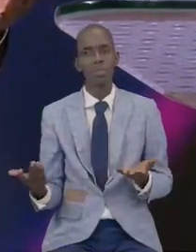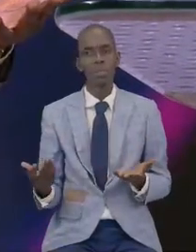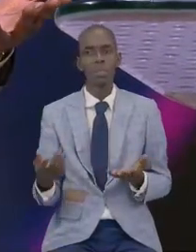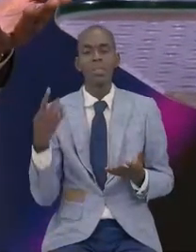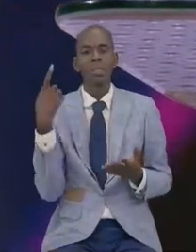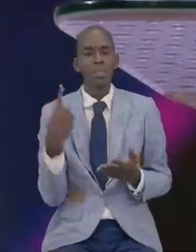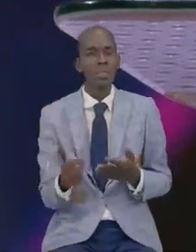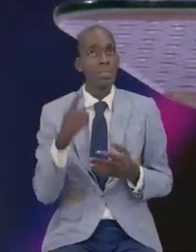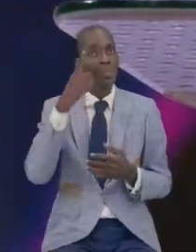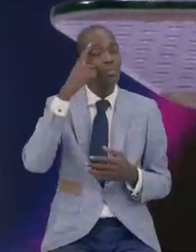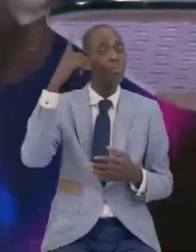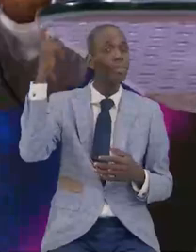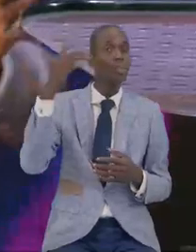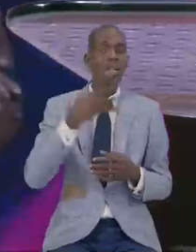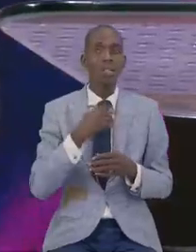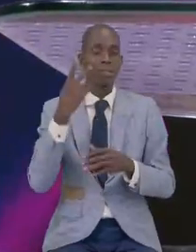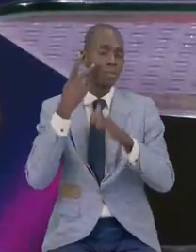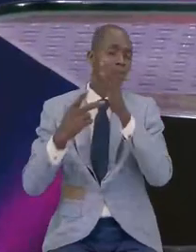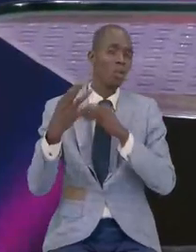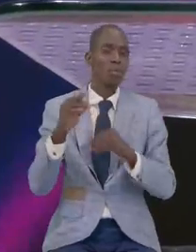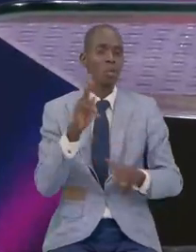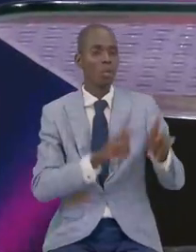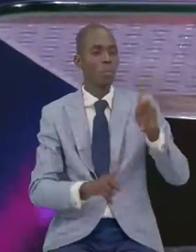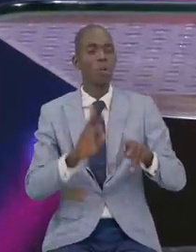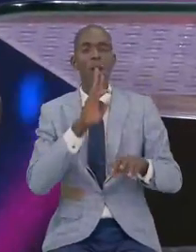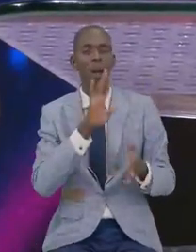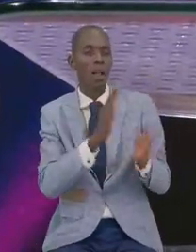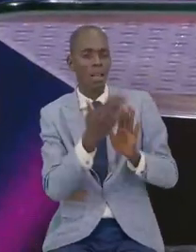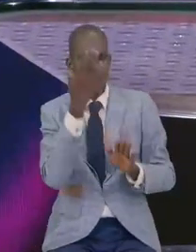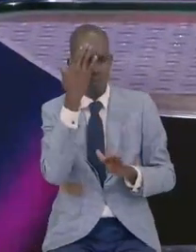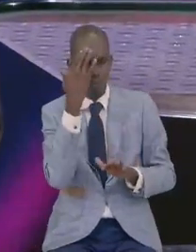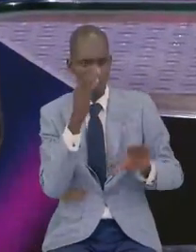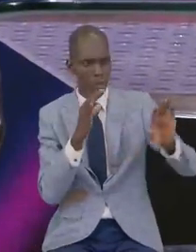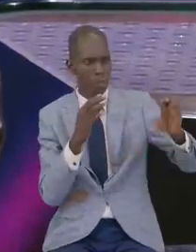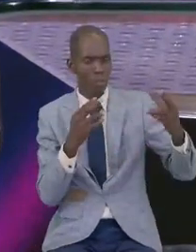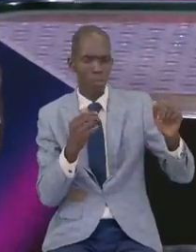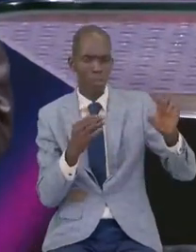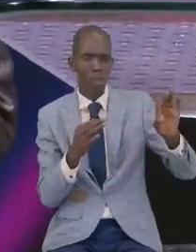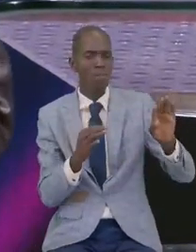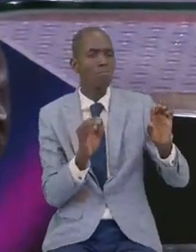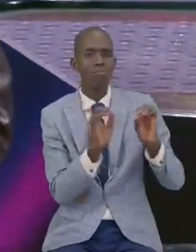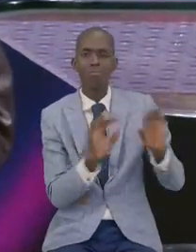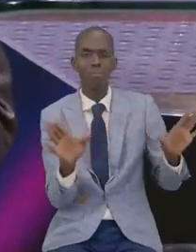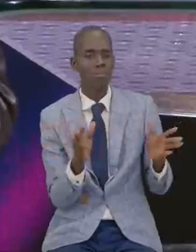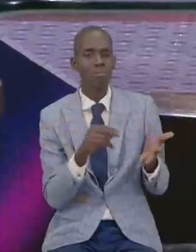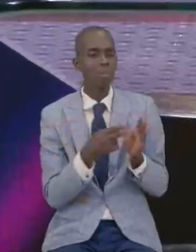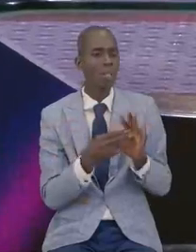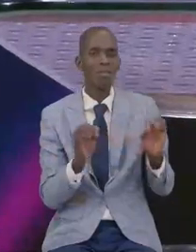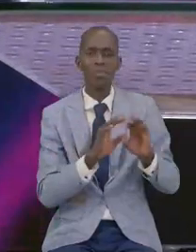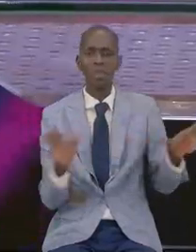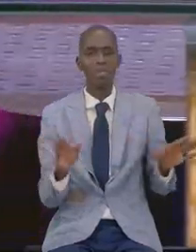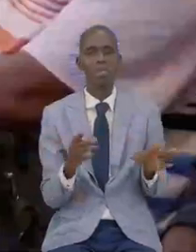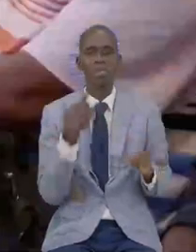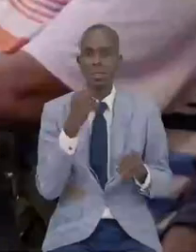paille, les visions de ces gens, leurs prophéties, c'est la paille. Pourquoi mêler la paille au froment? Dit l'Éternel, verset